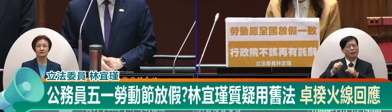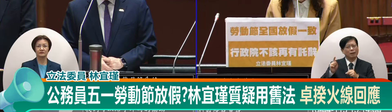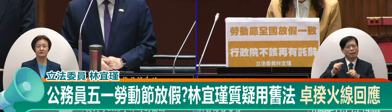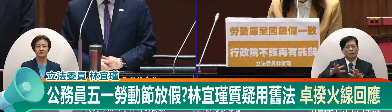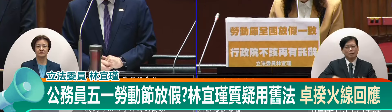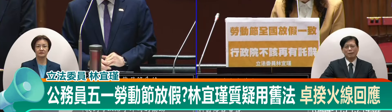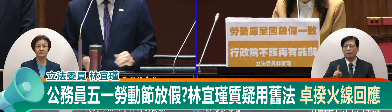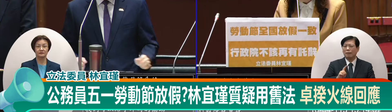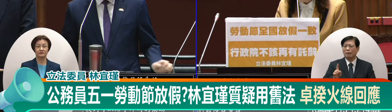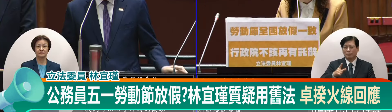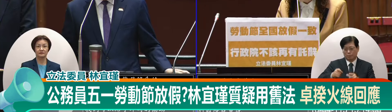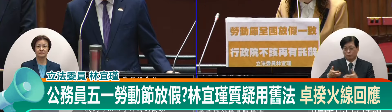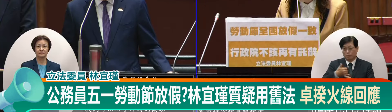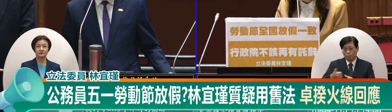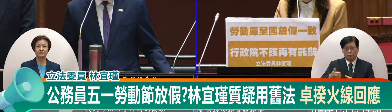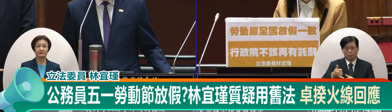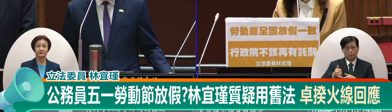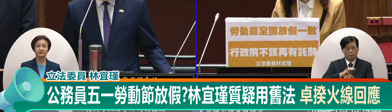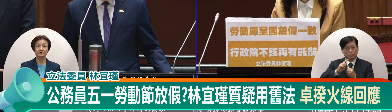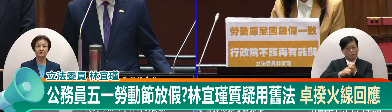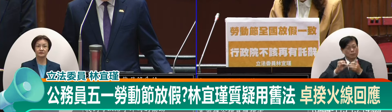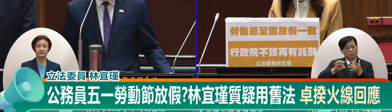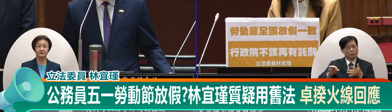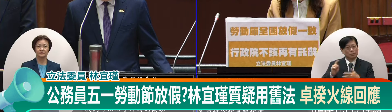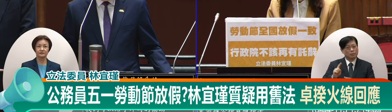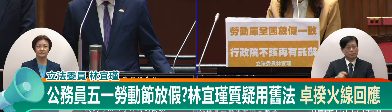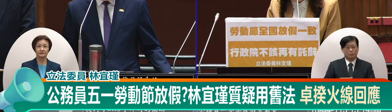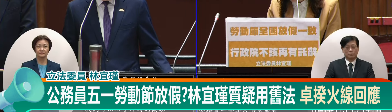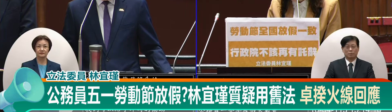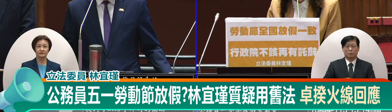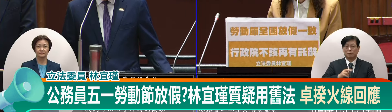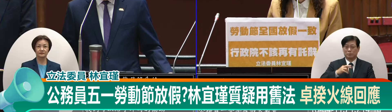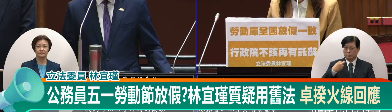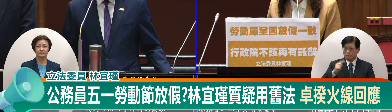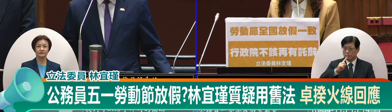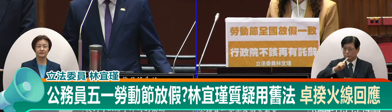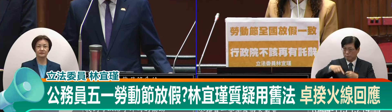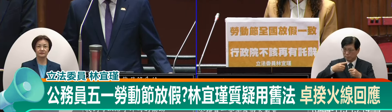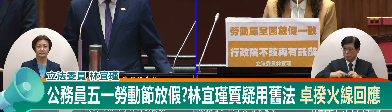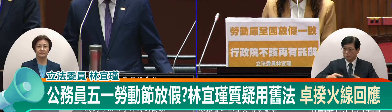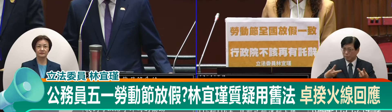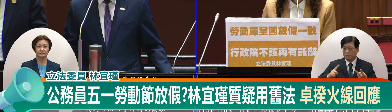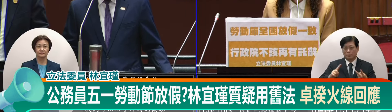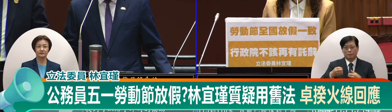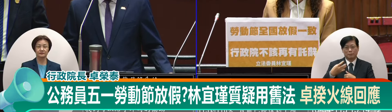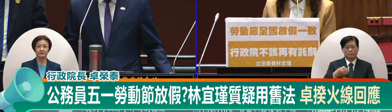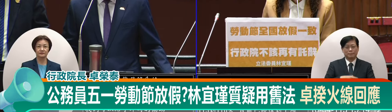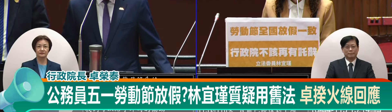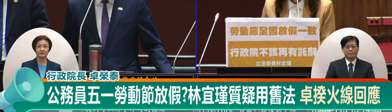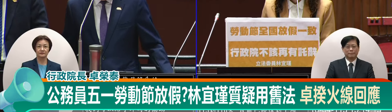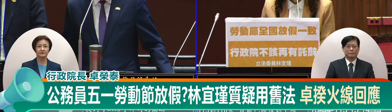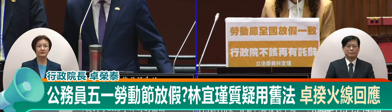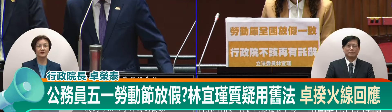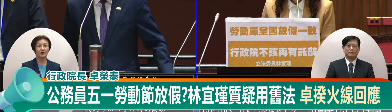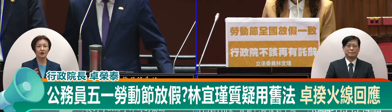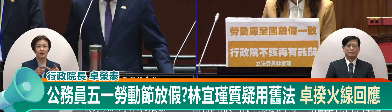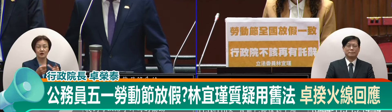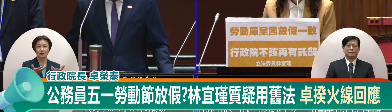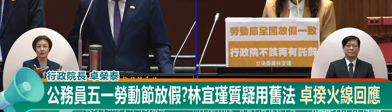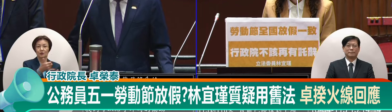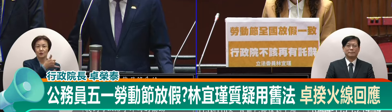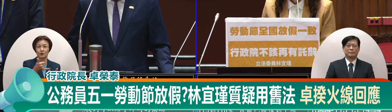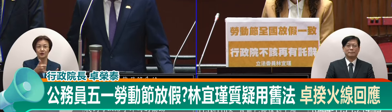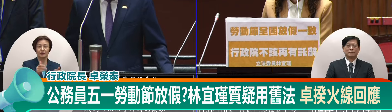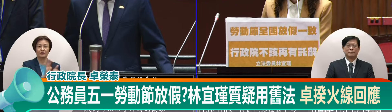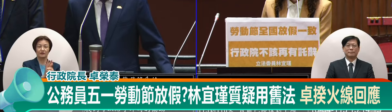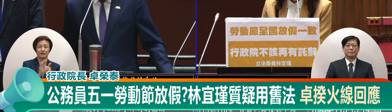现行的公务员服务法的第几条，又是哪一年修法的？院长， 这个是公务员服务法